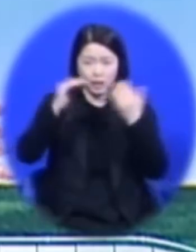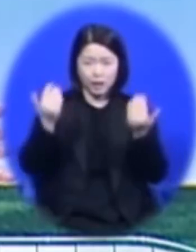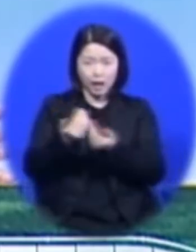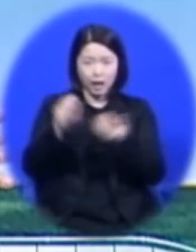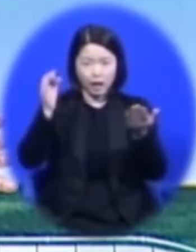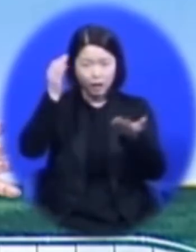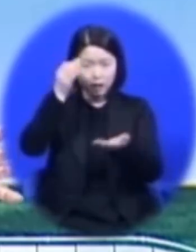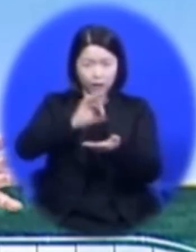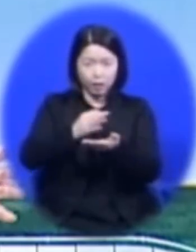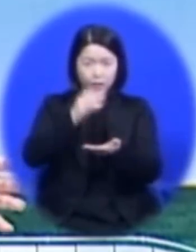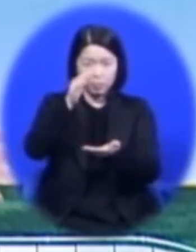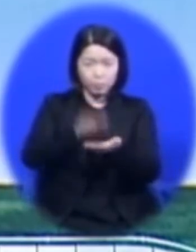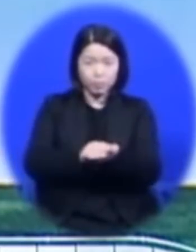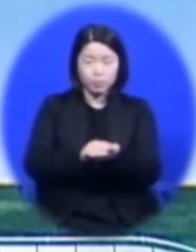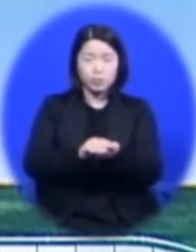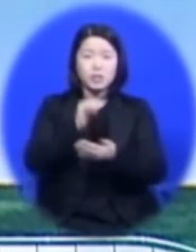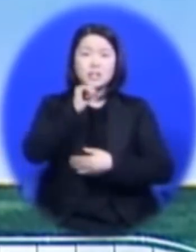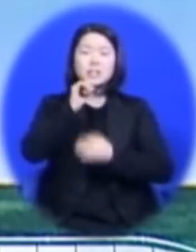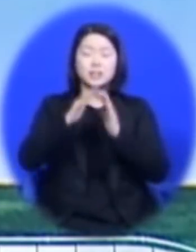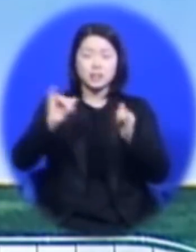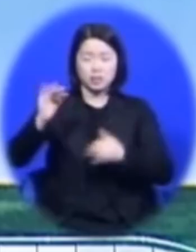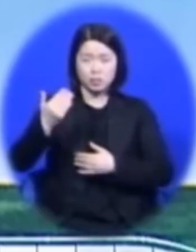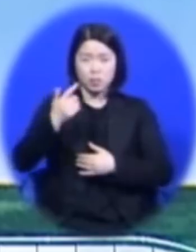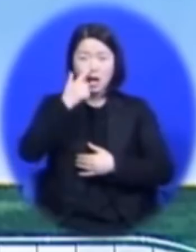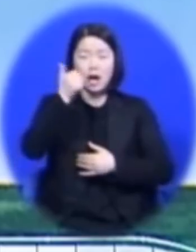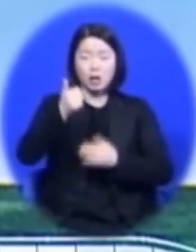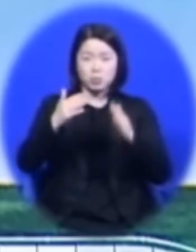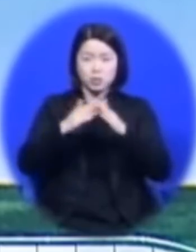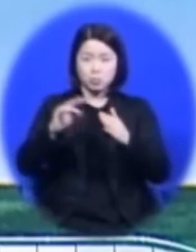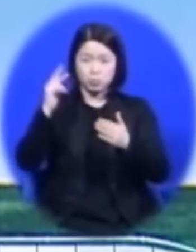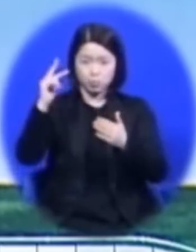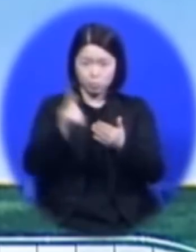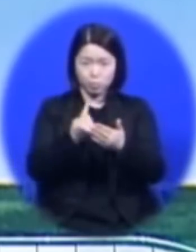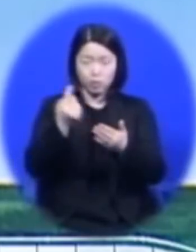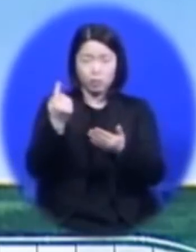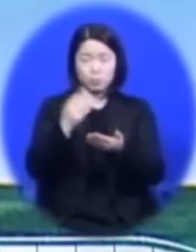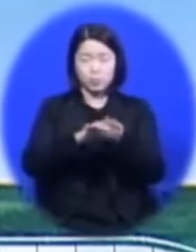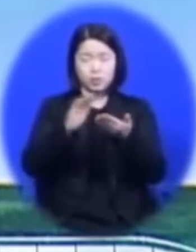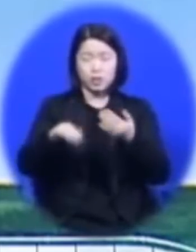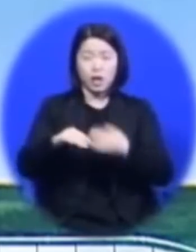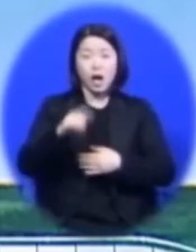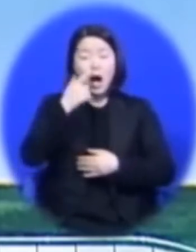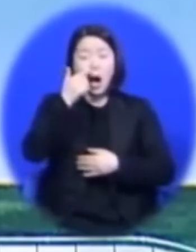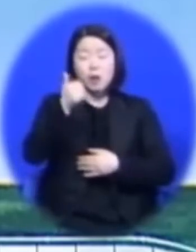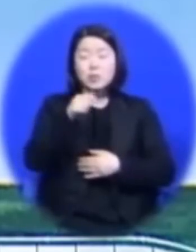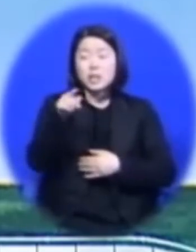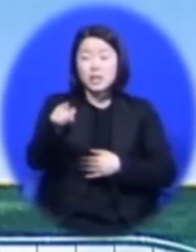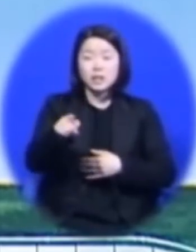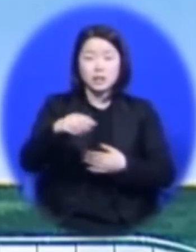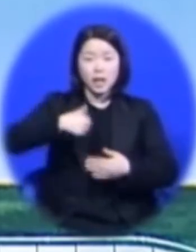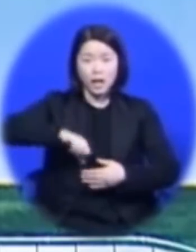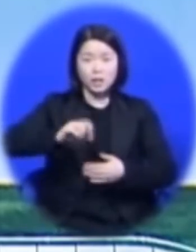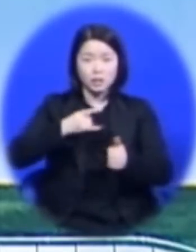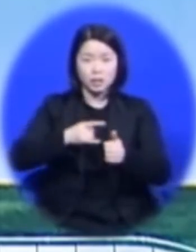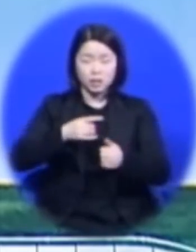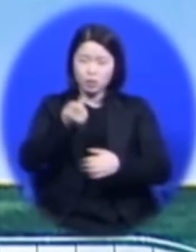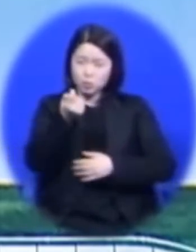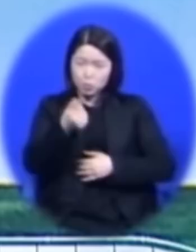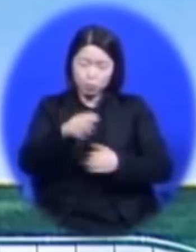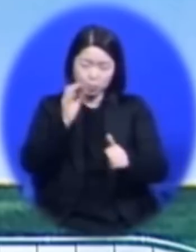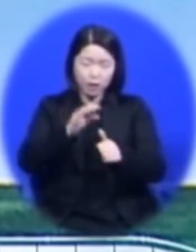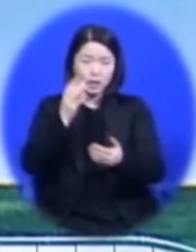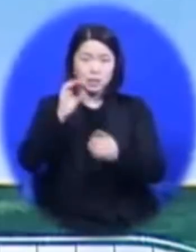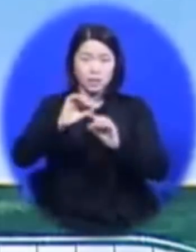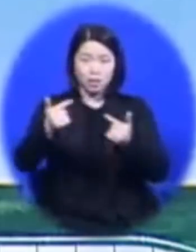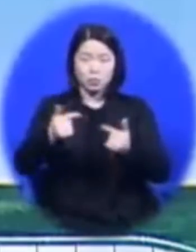돼서 아버지 집으로 돌아옵니다 근데 아버지가 그 탕자의 게 조 금도 책망하지 않으시고 그